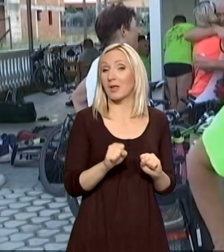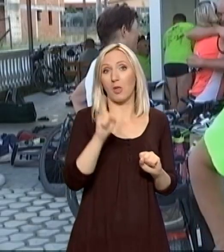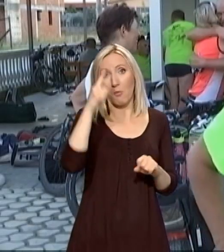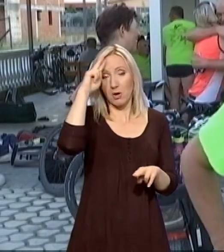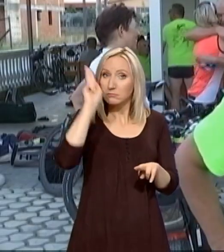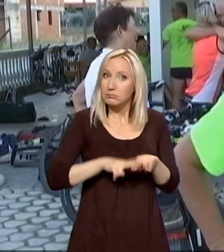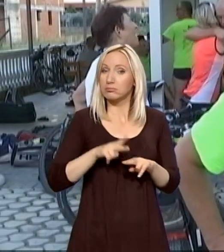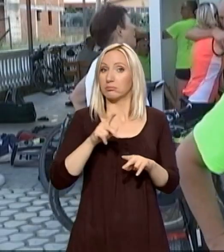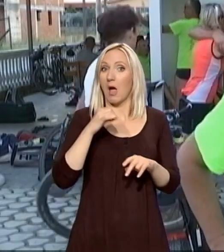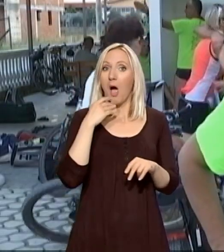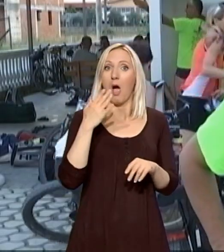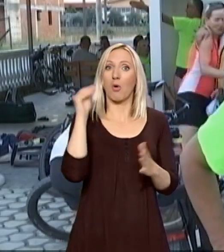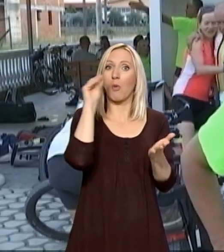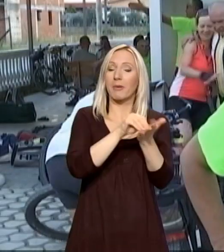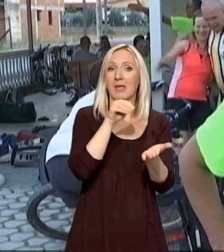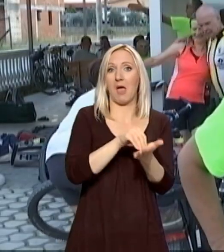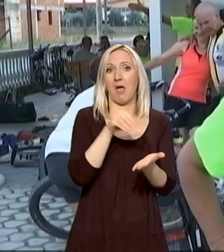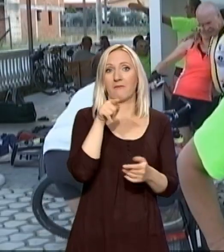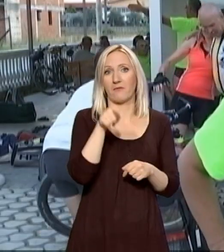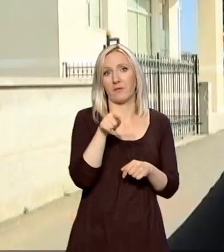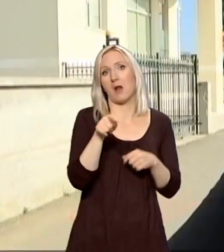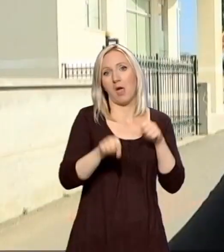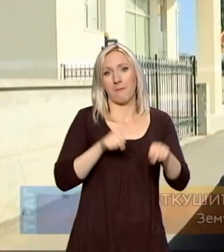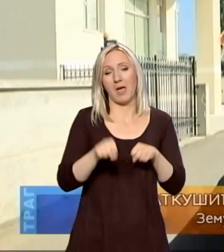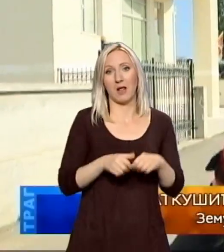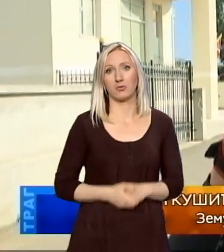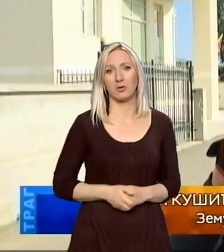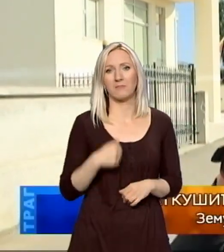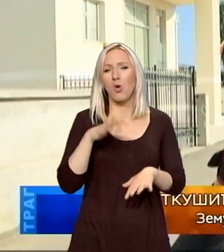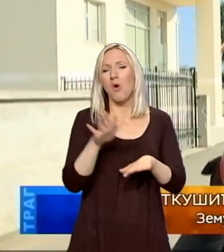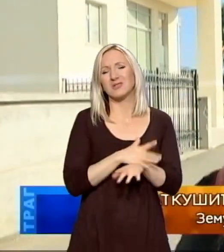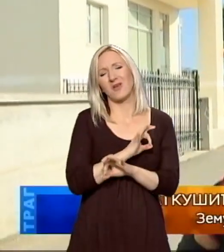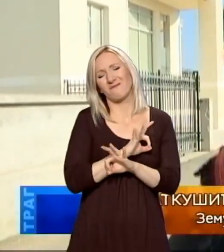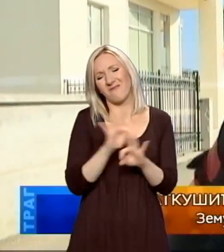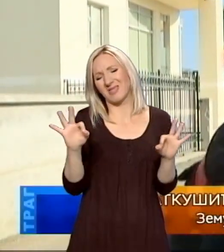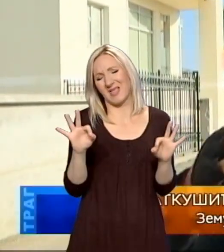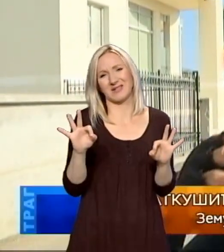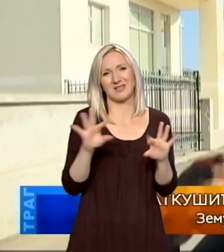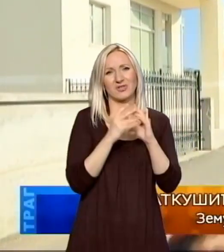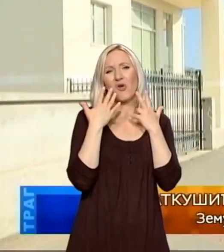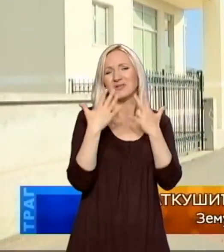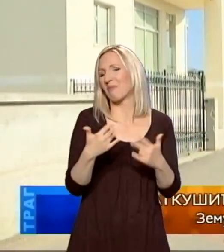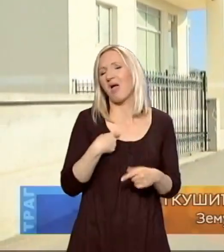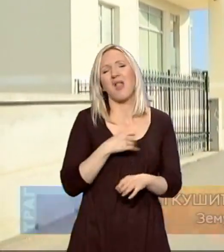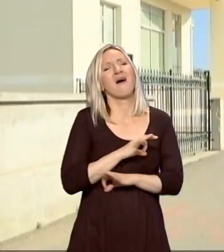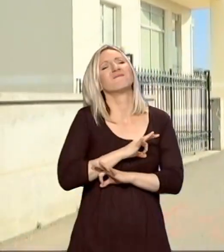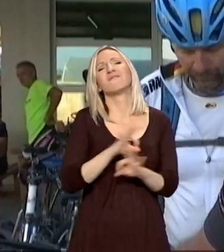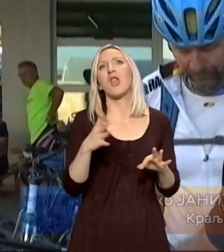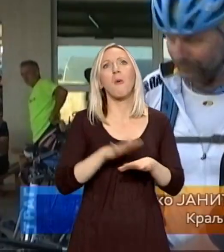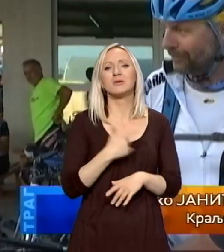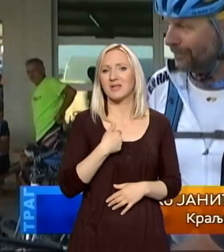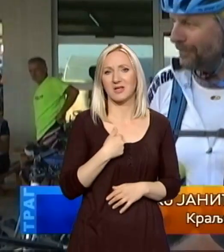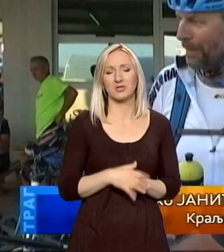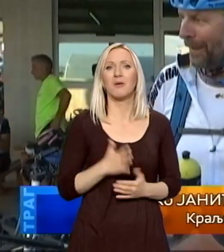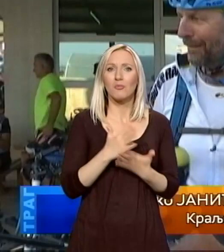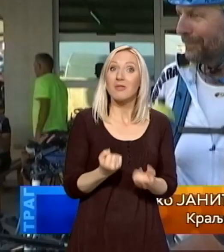da se pristupi pri prijavljivanju na ovakvu jednu manifestaciju. Osjećaj fantastičan, a svih ovih dana je bilo fenomenalno osjećaj. Bude